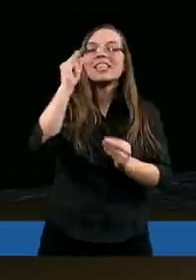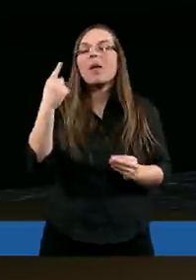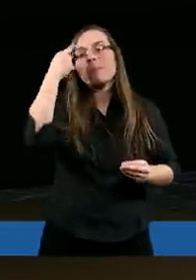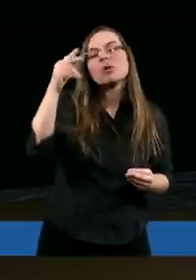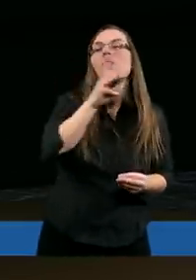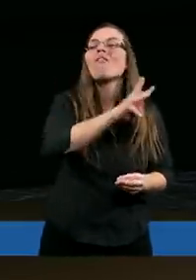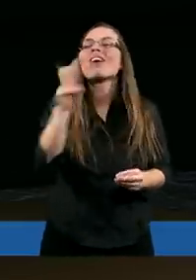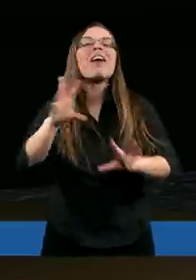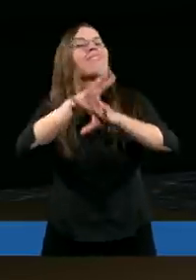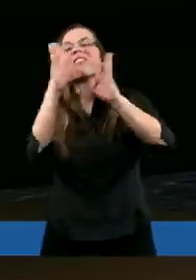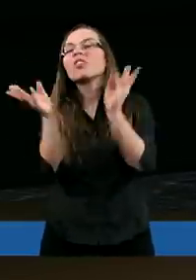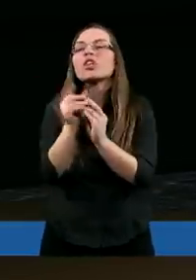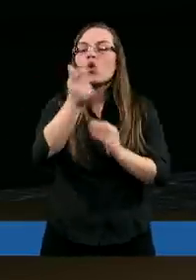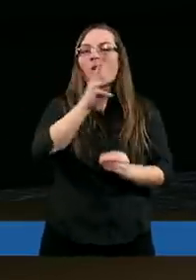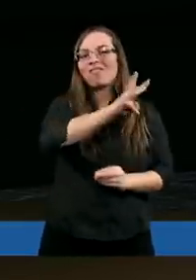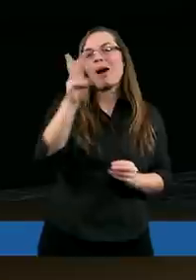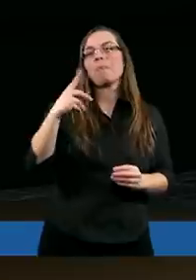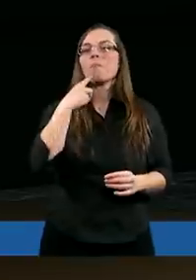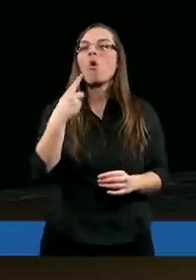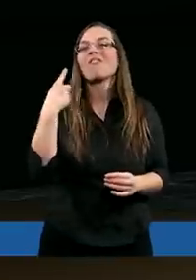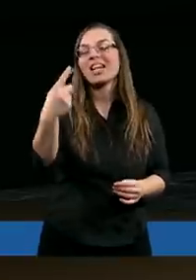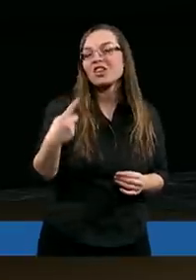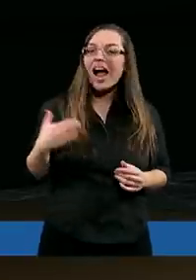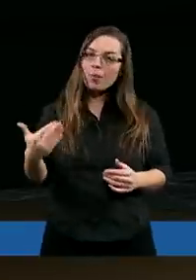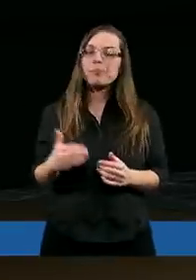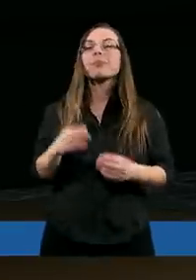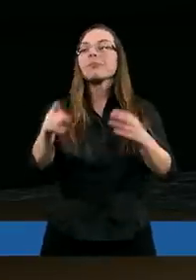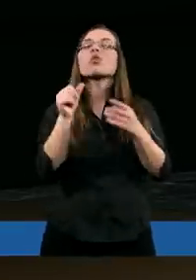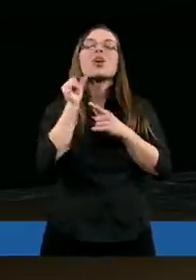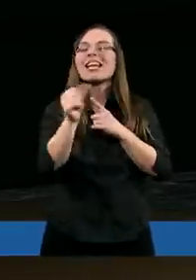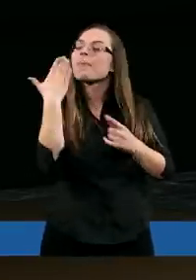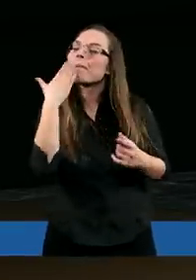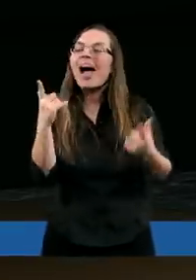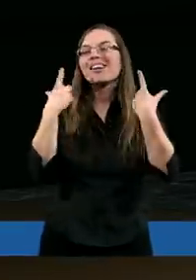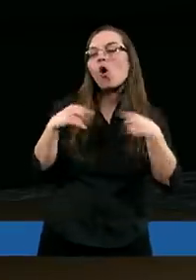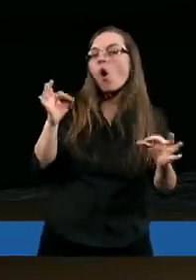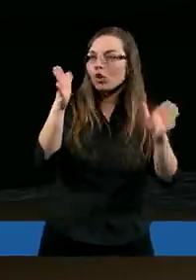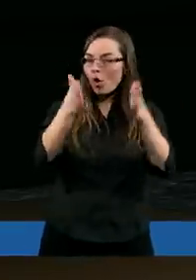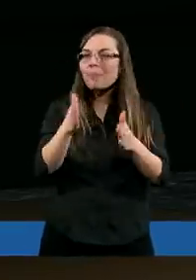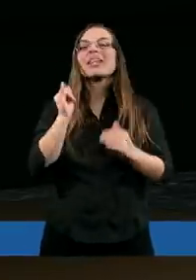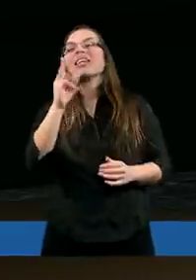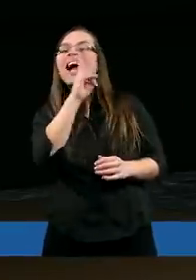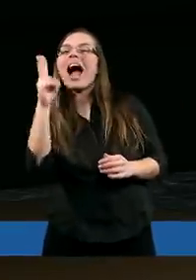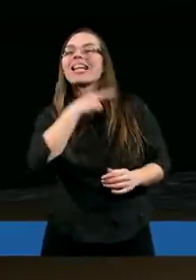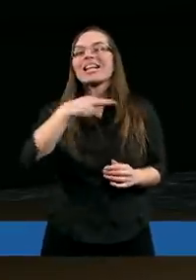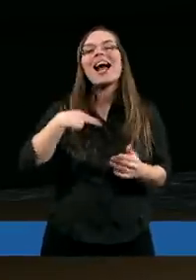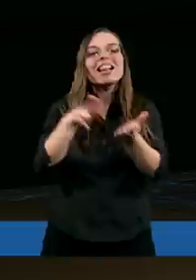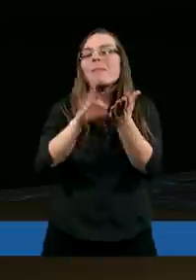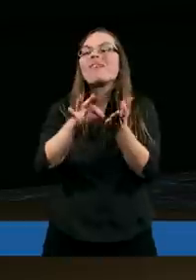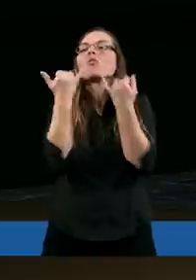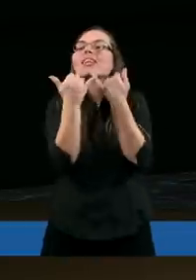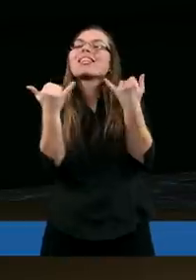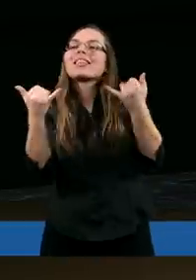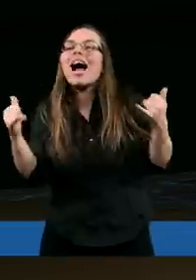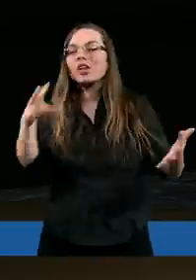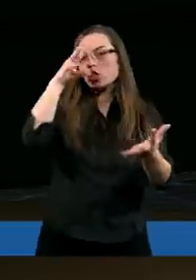wam wszystko, co wam powiedziałem. To pewnie jest bardzo osobiste i każdy z nas inaczej doświadcza tej